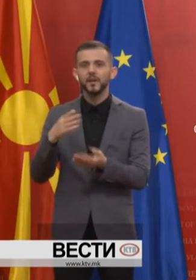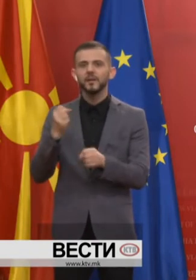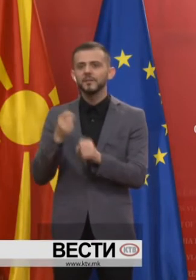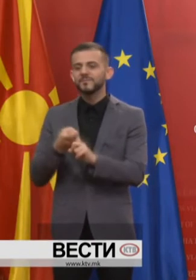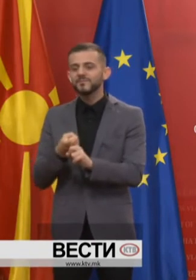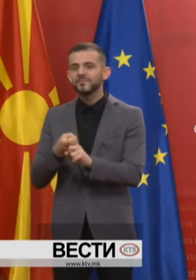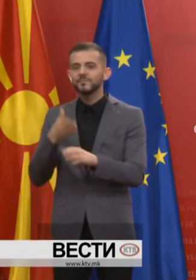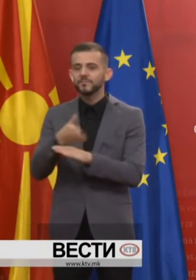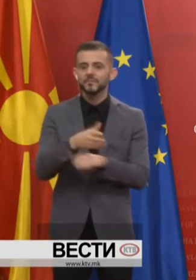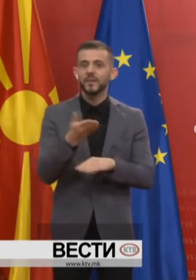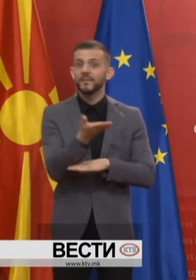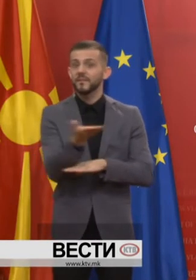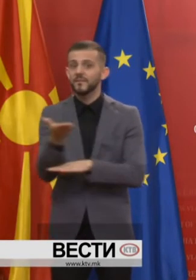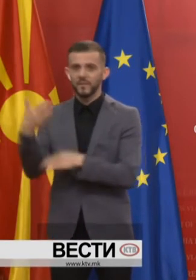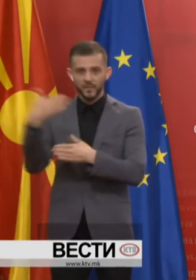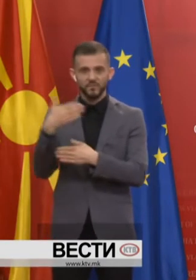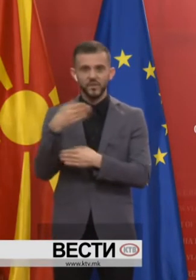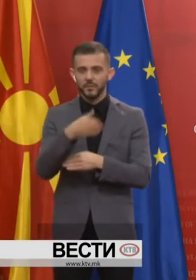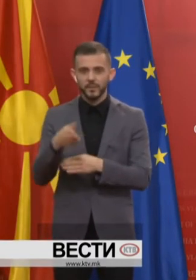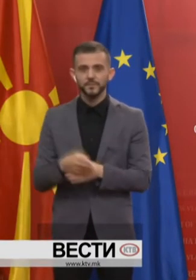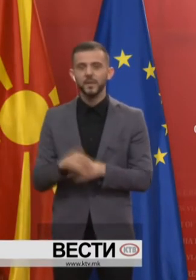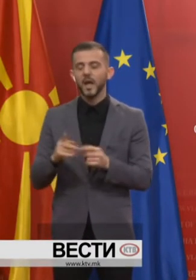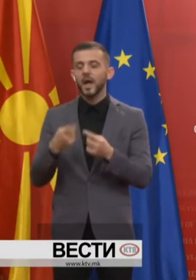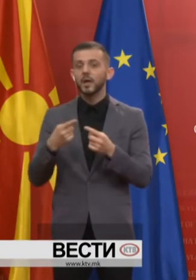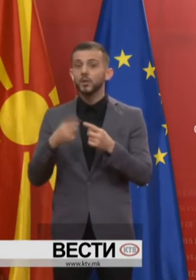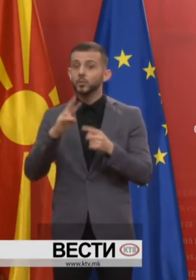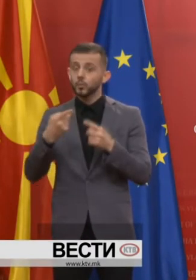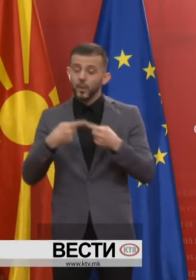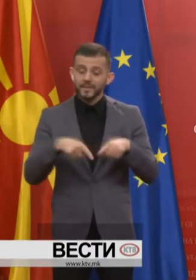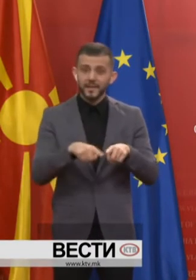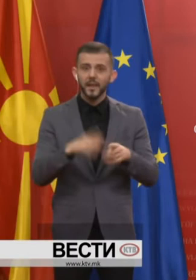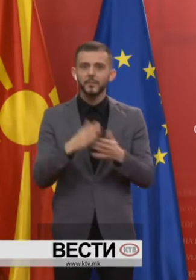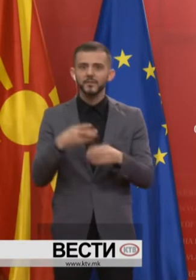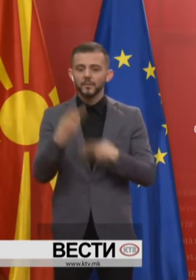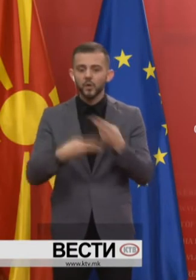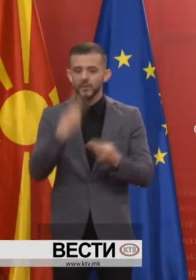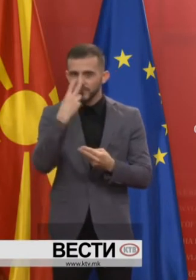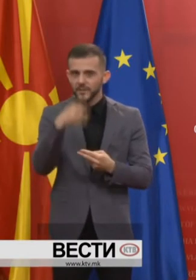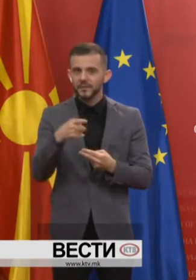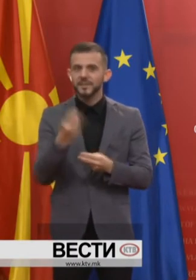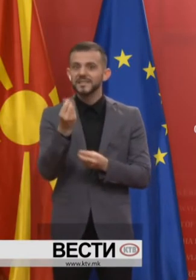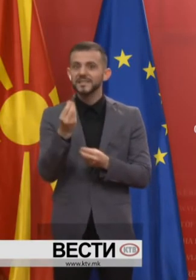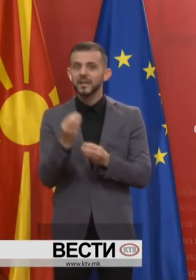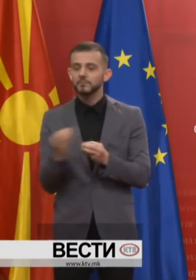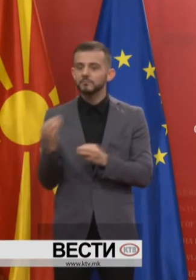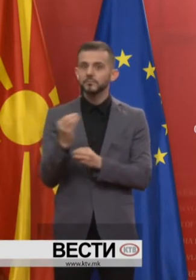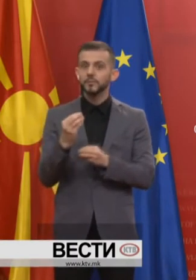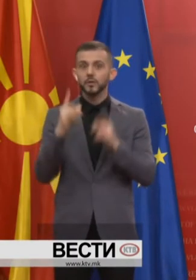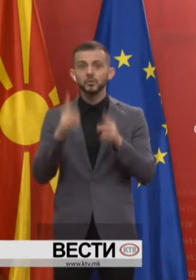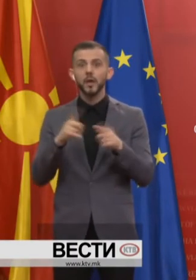работењето на угостителските објекти, а дел се извршени контроли на замрзнатите цени на одредени